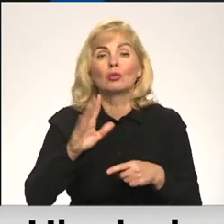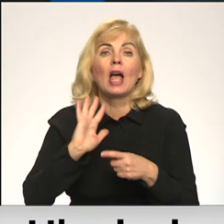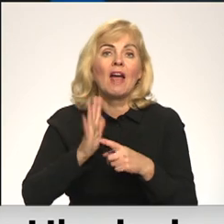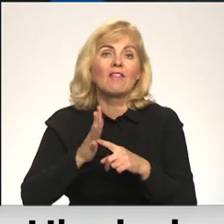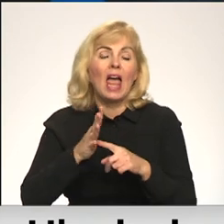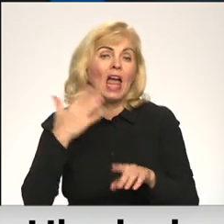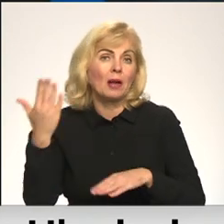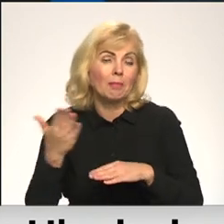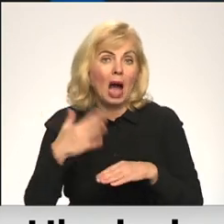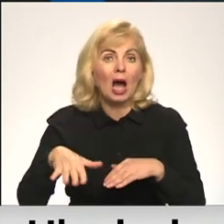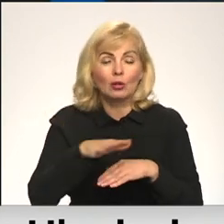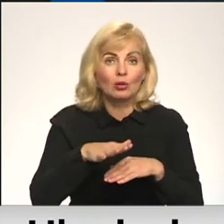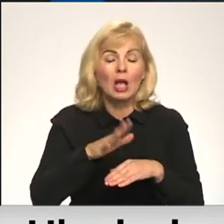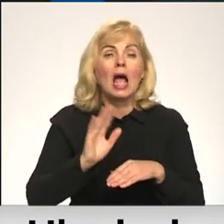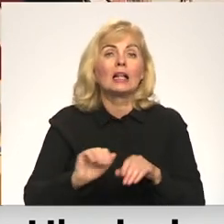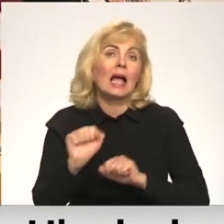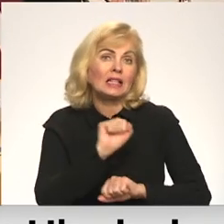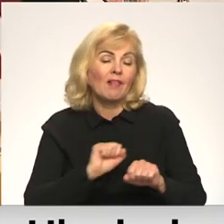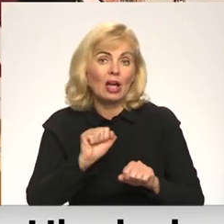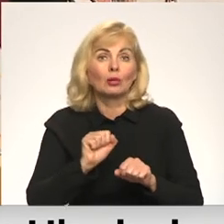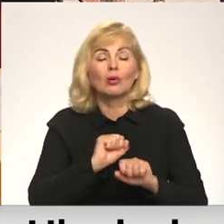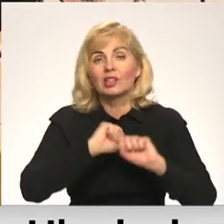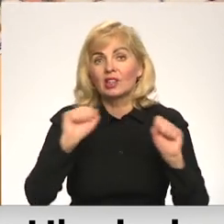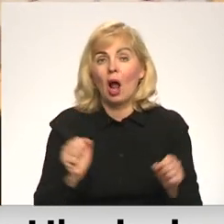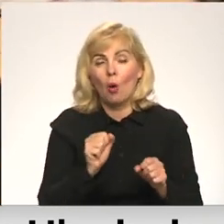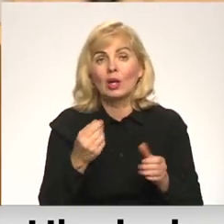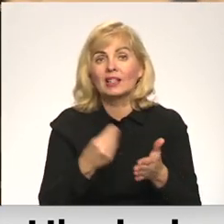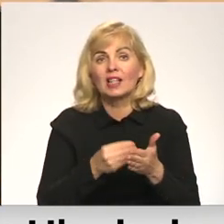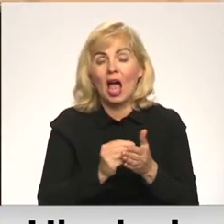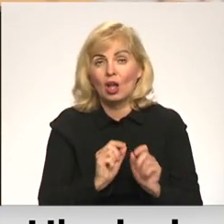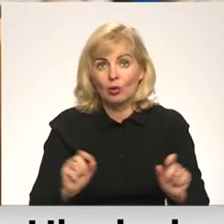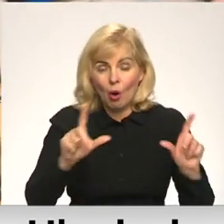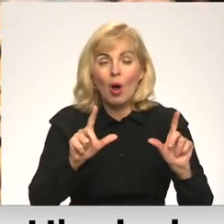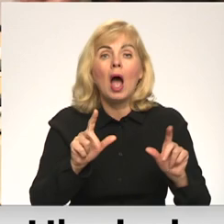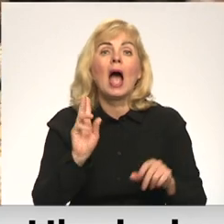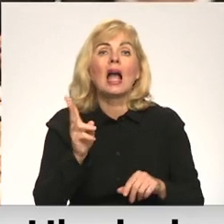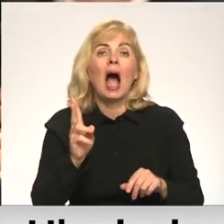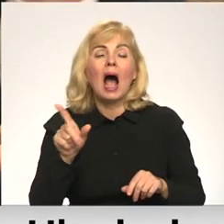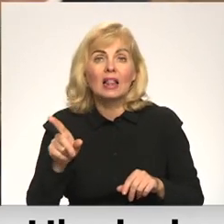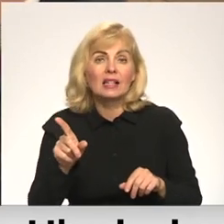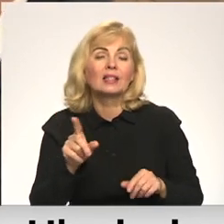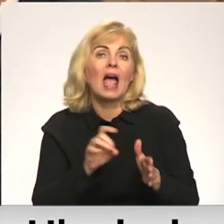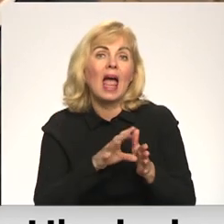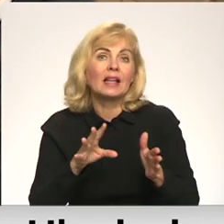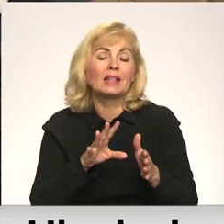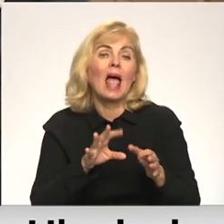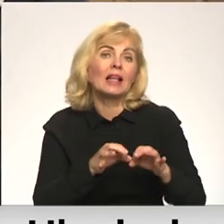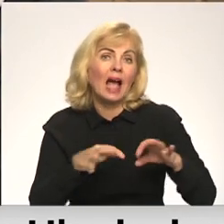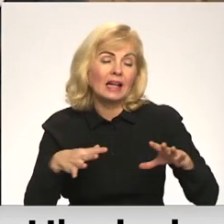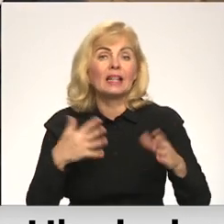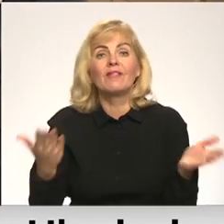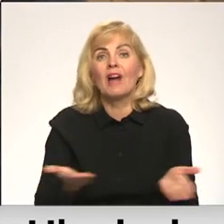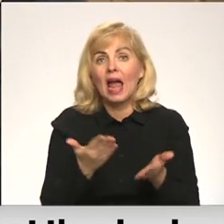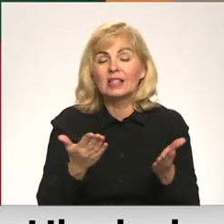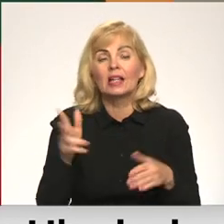no straujām cenu svārstībām. Kallas arī atzīmēja, ka Baltijas valstu enerģētiskās neatkarības veicināšanai ir svarīgi